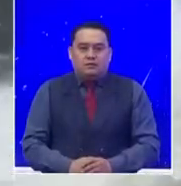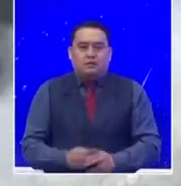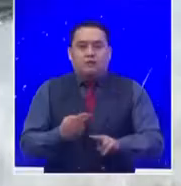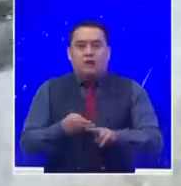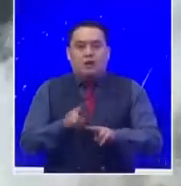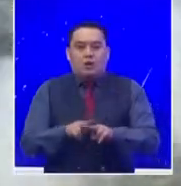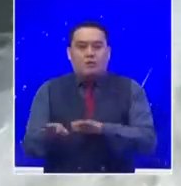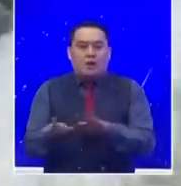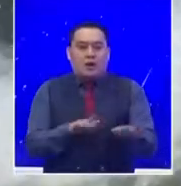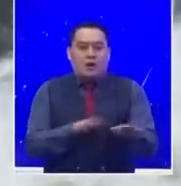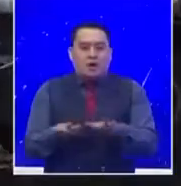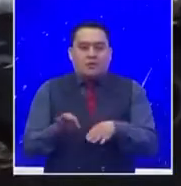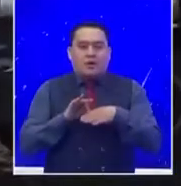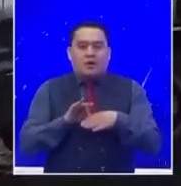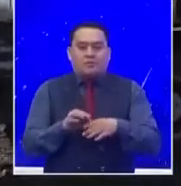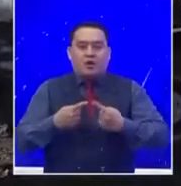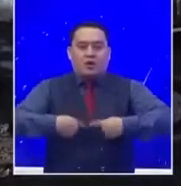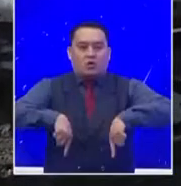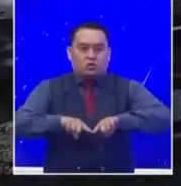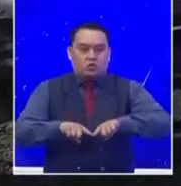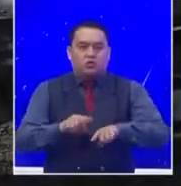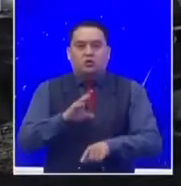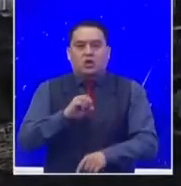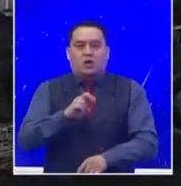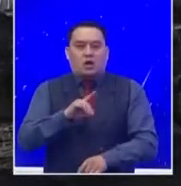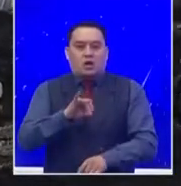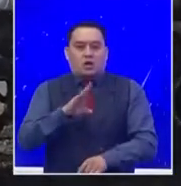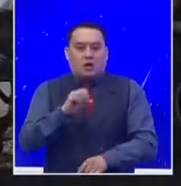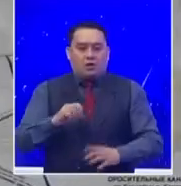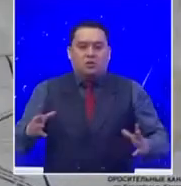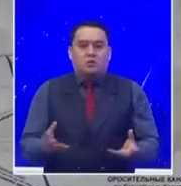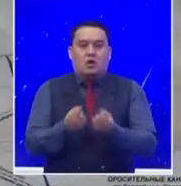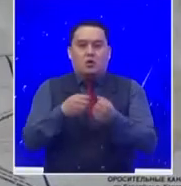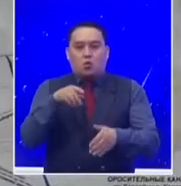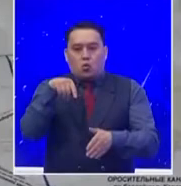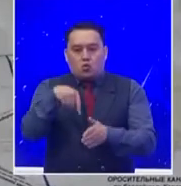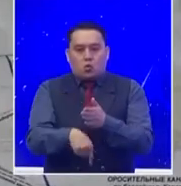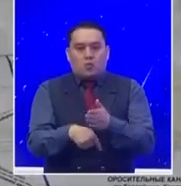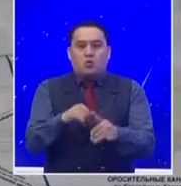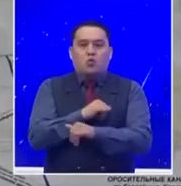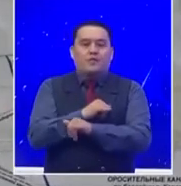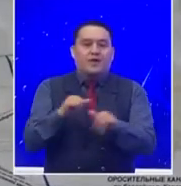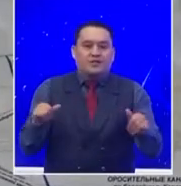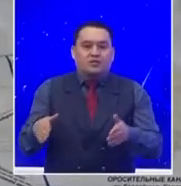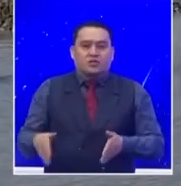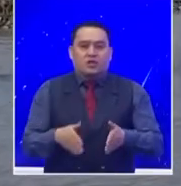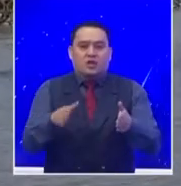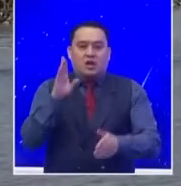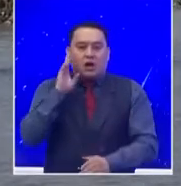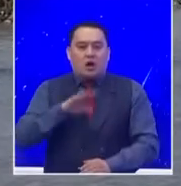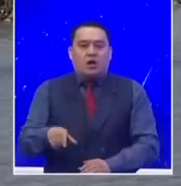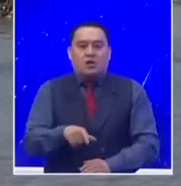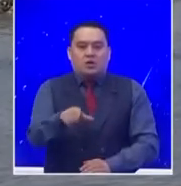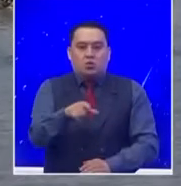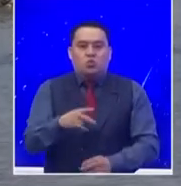Подобные мероприятия прошли в потребительском кооперативе собственников Сара-Арка. Спасатели занялись углублением дна и расширением русла реки Каратал. Ведь в